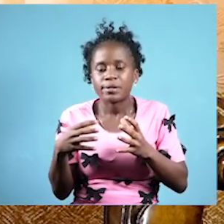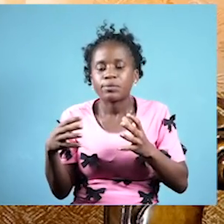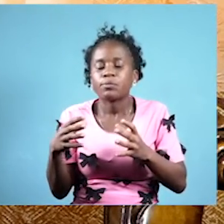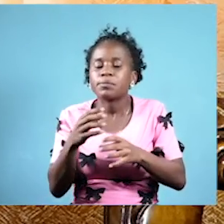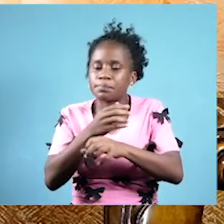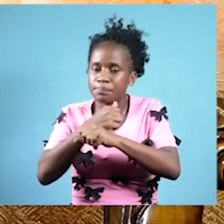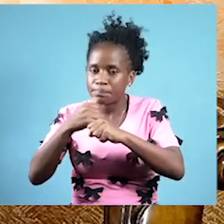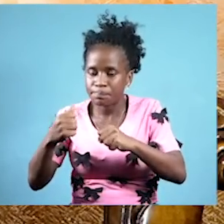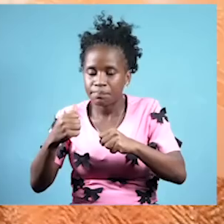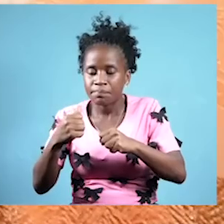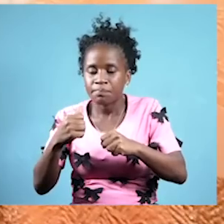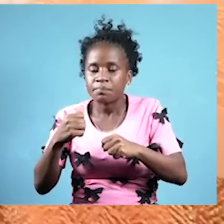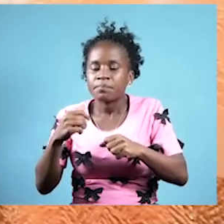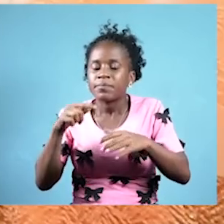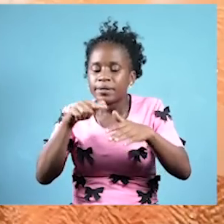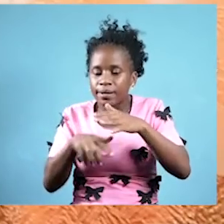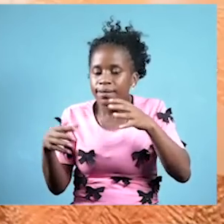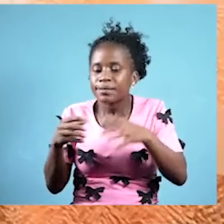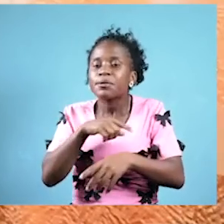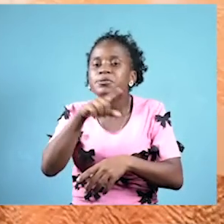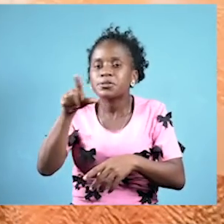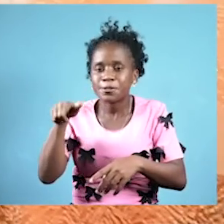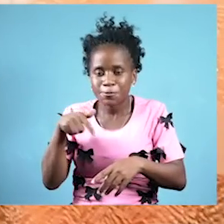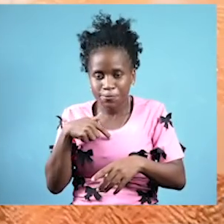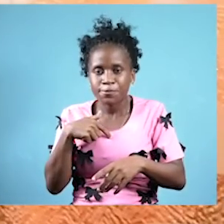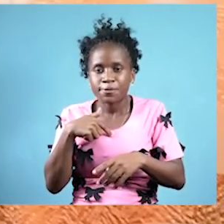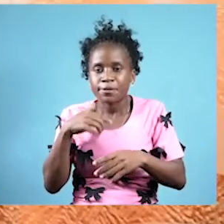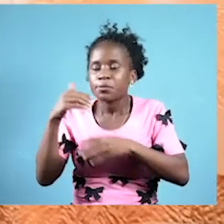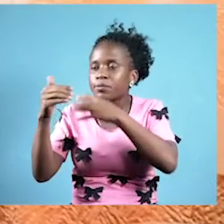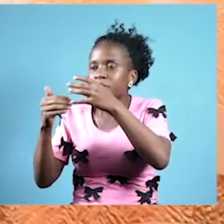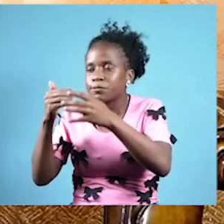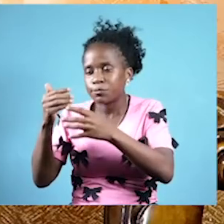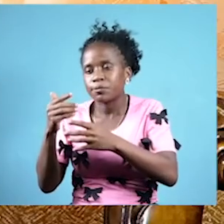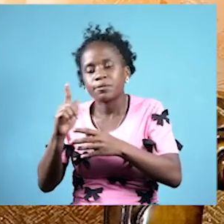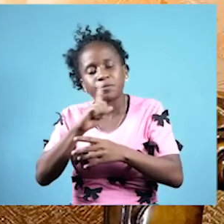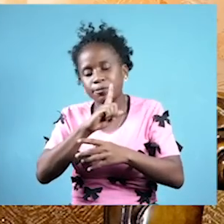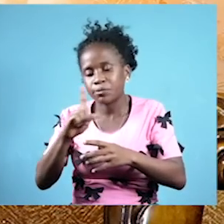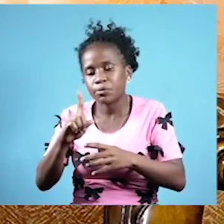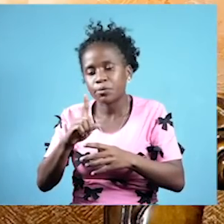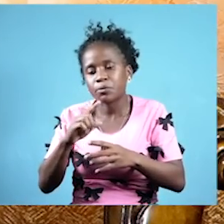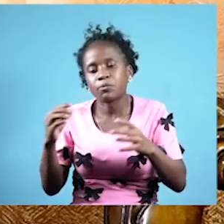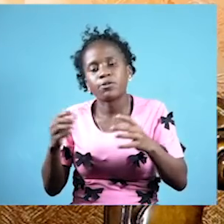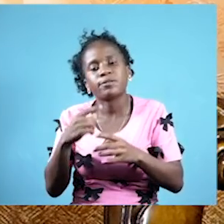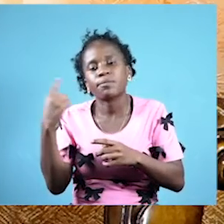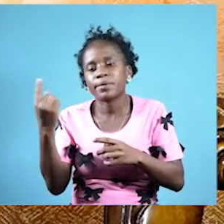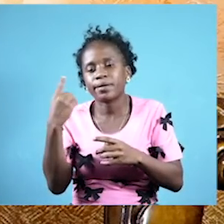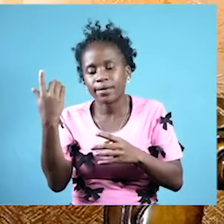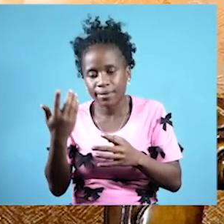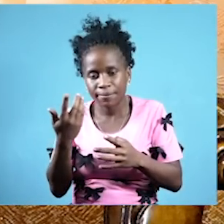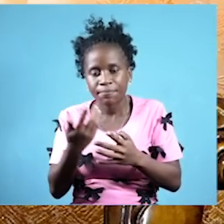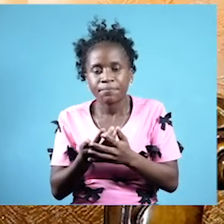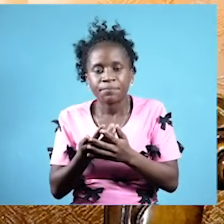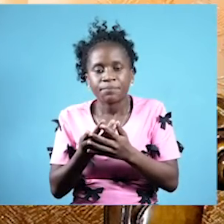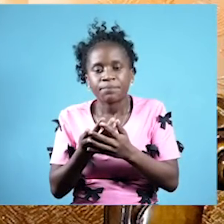Chama cha Mapinduzi. Na kwenye chama chetu tuna desturi. Ndio. Na sio kwenye chama tu.